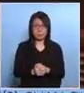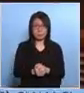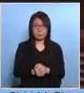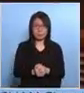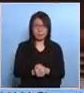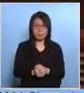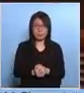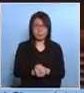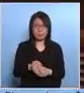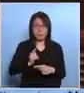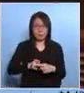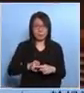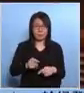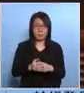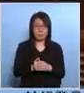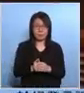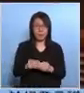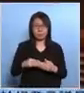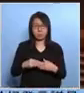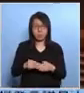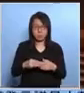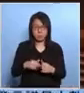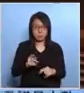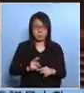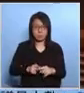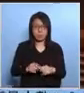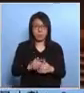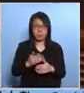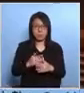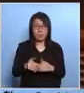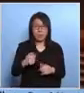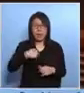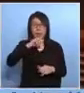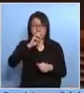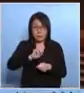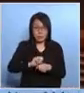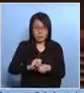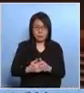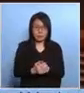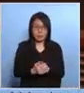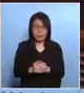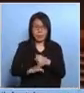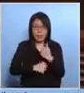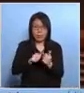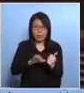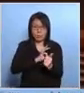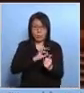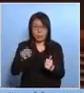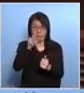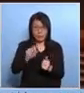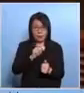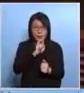實係相當之溫和，所以啊，我都要講埋嗰個法案委員會嘅問